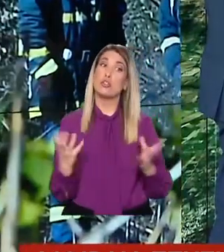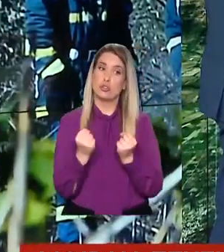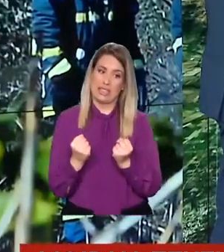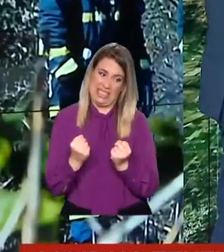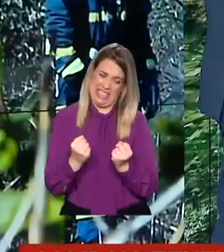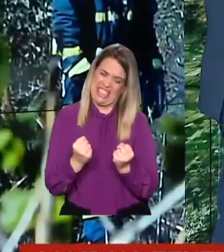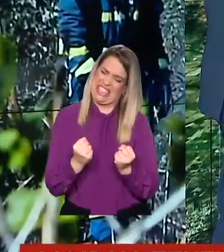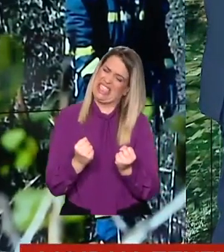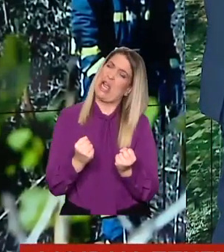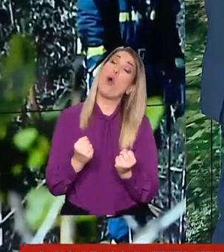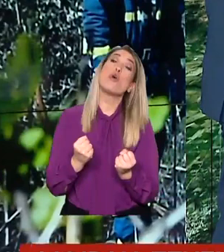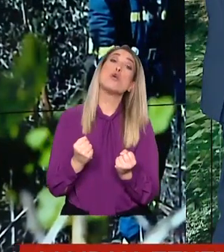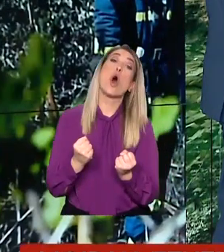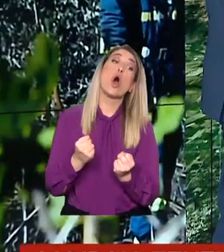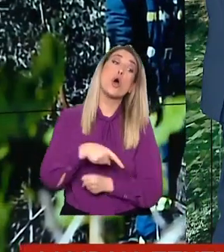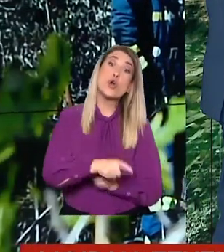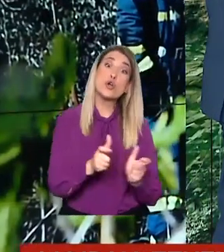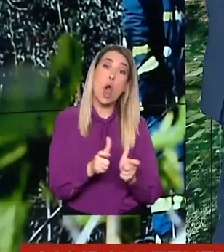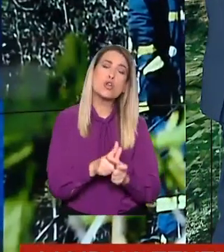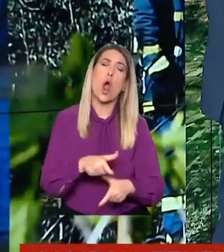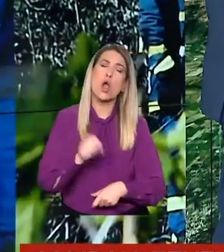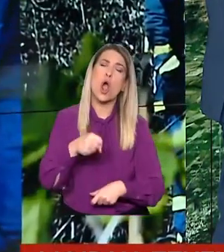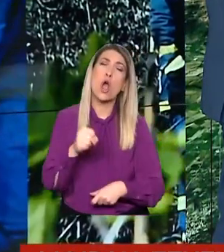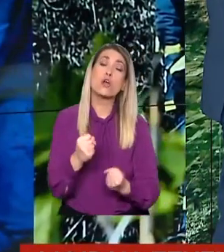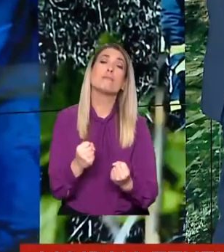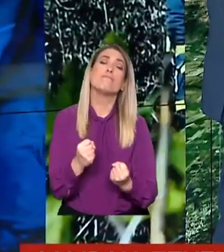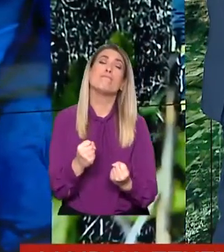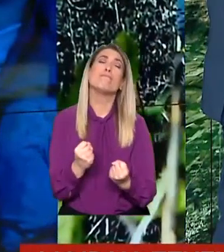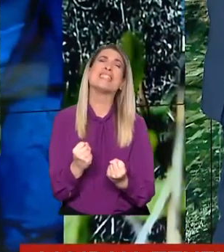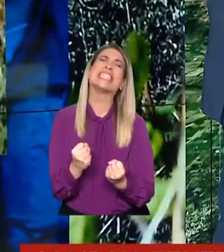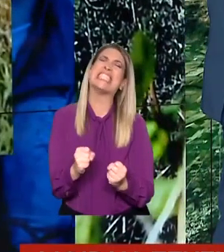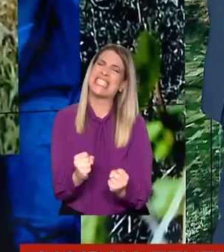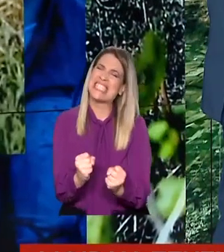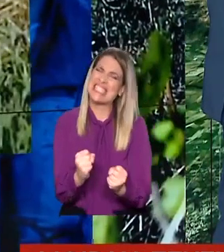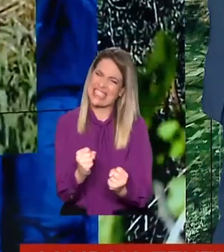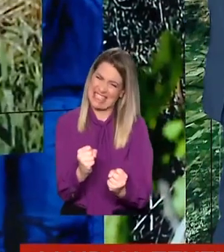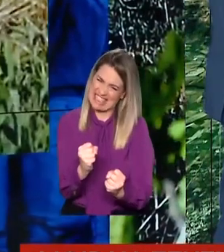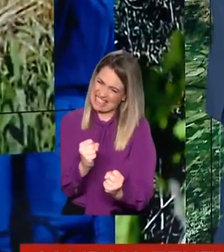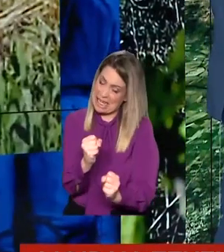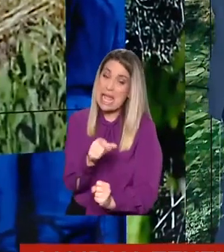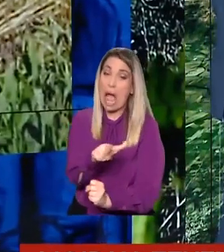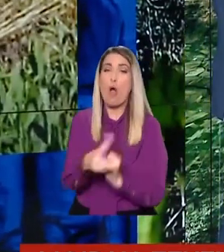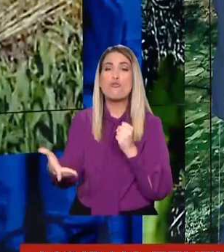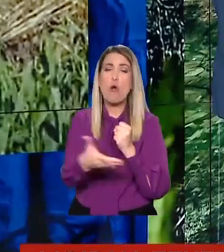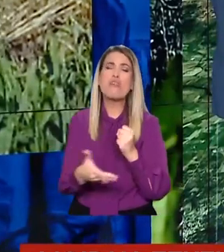Γιατί είναι ακριβώς πάνω στη στροφή το χωριό. Δεν έπεσε πάνω στο χωριό, έπεσε πάνω στο χωράφι.